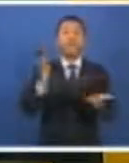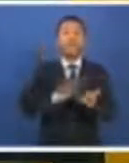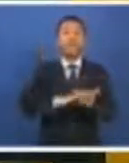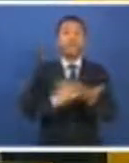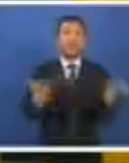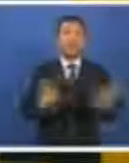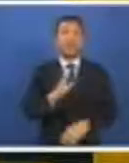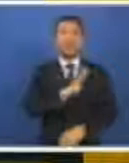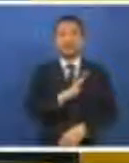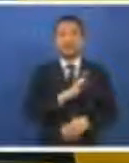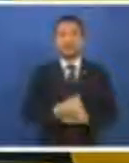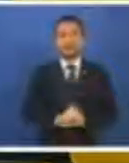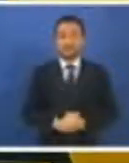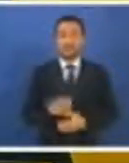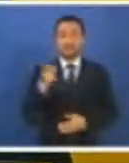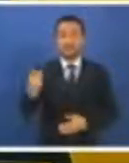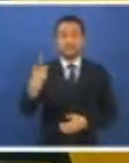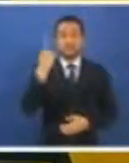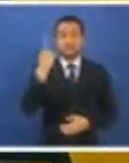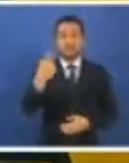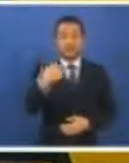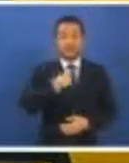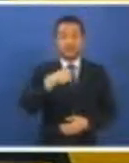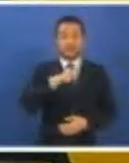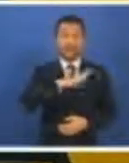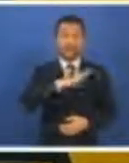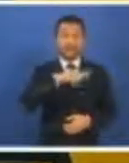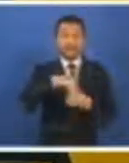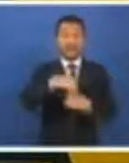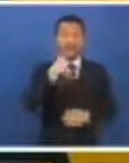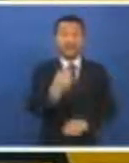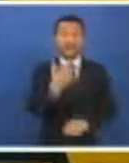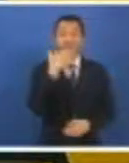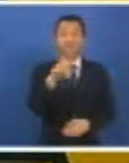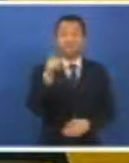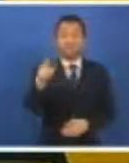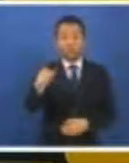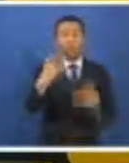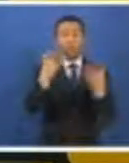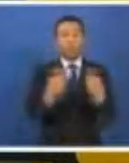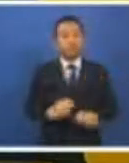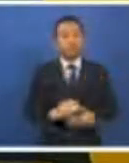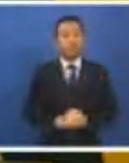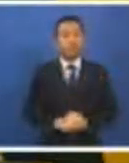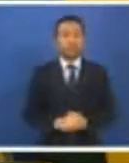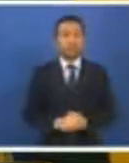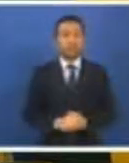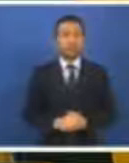elde neler var? Bir ben varım deme, yoksan da olur.